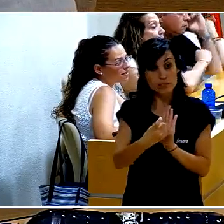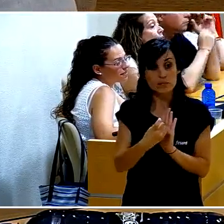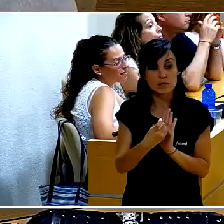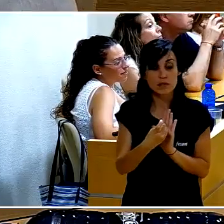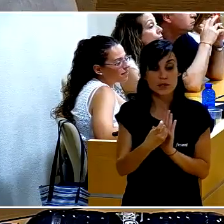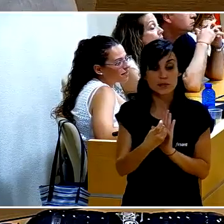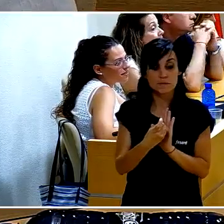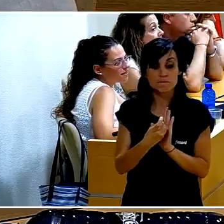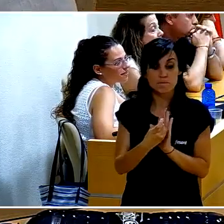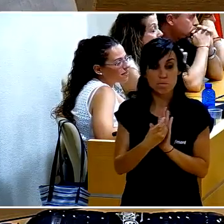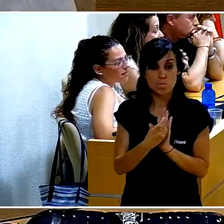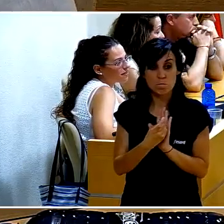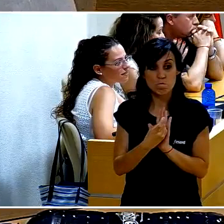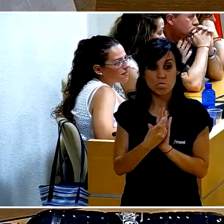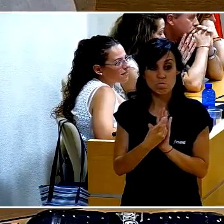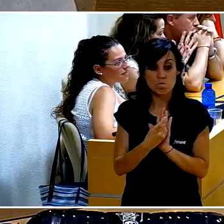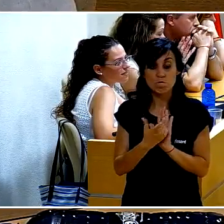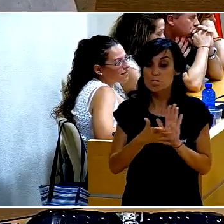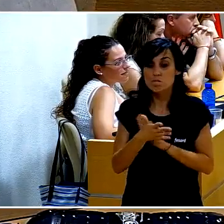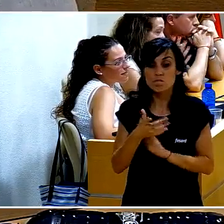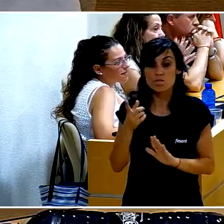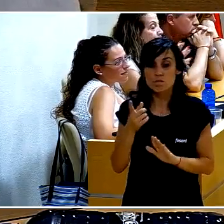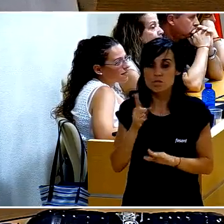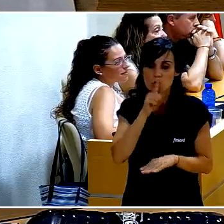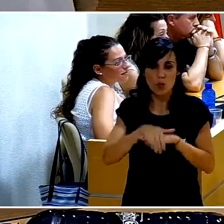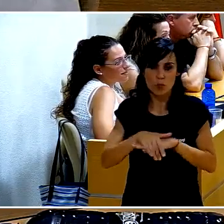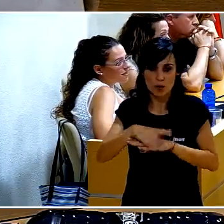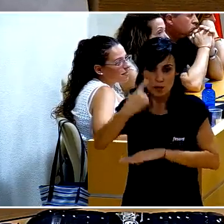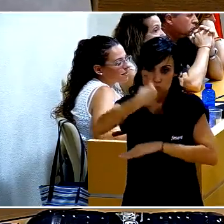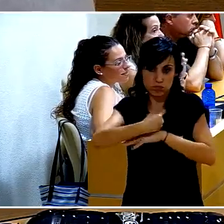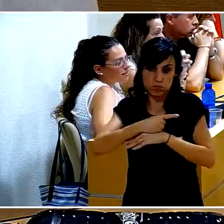estem convençudes d'elles, són d'obligatori compliment.